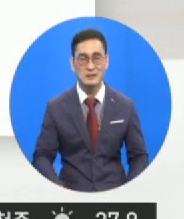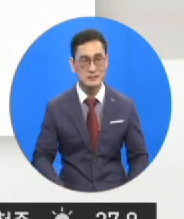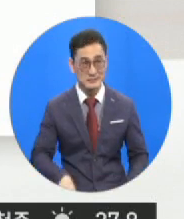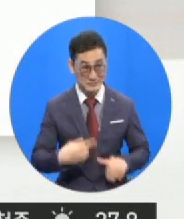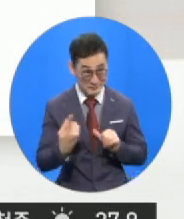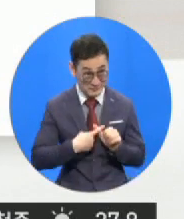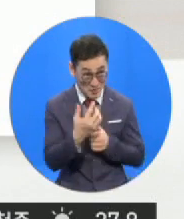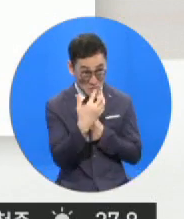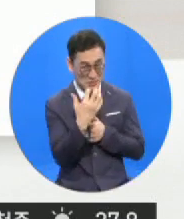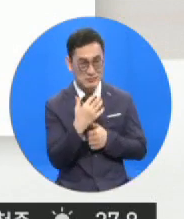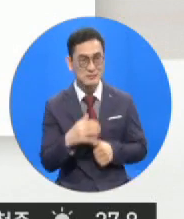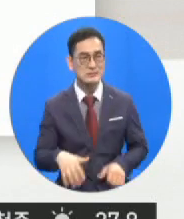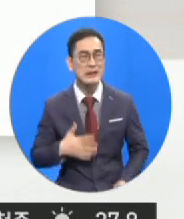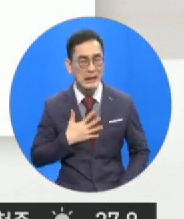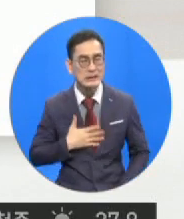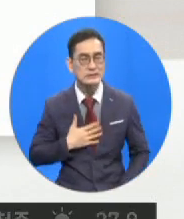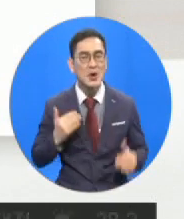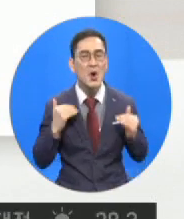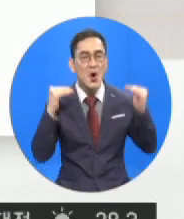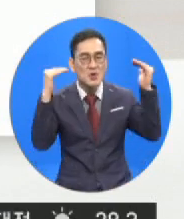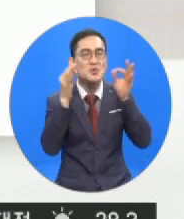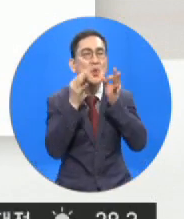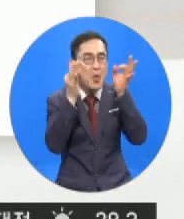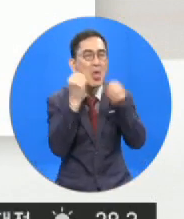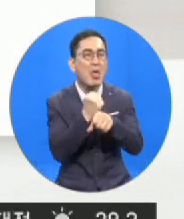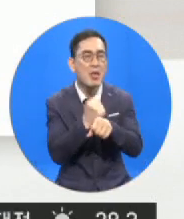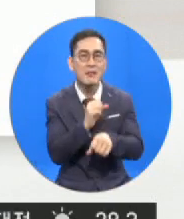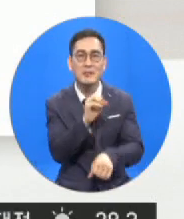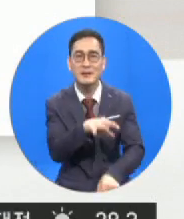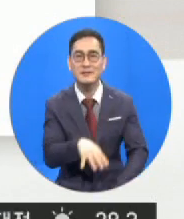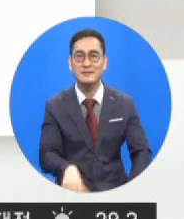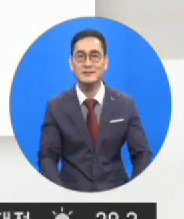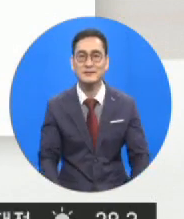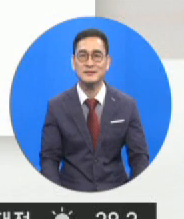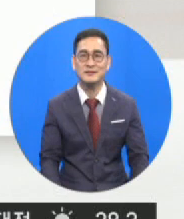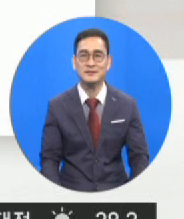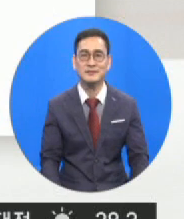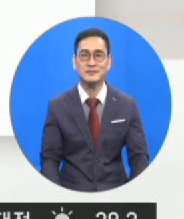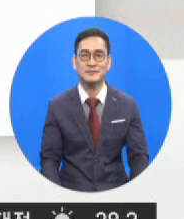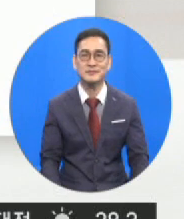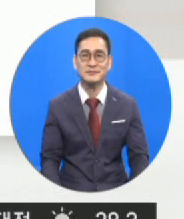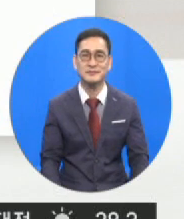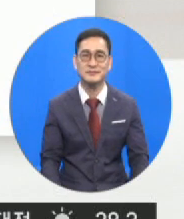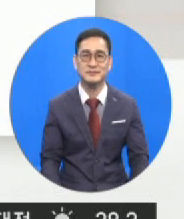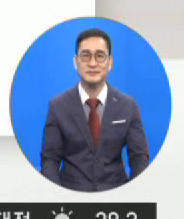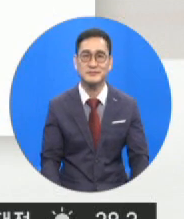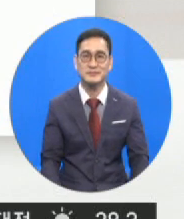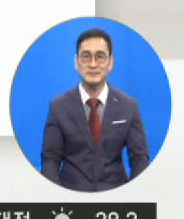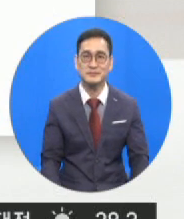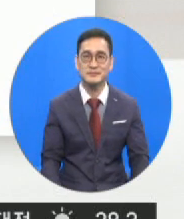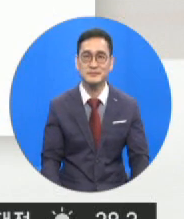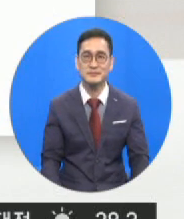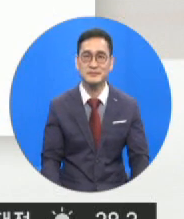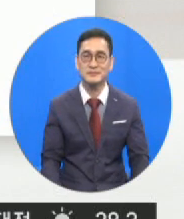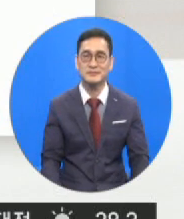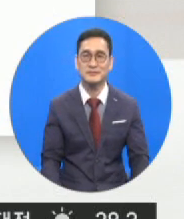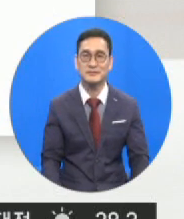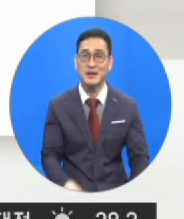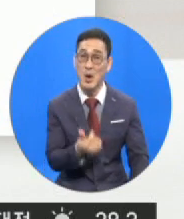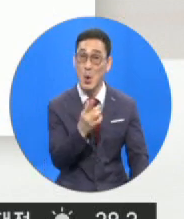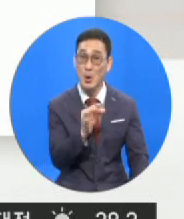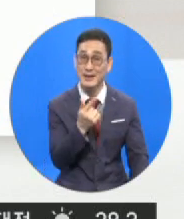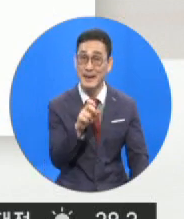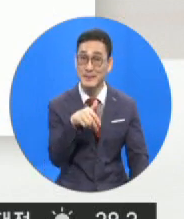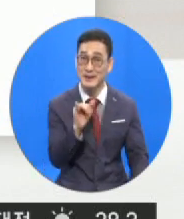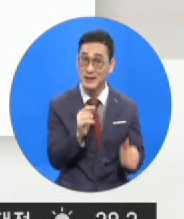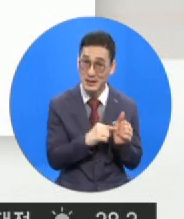들도록 노력하겠다라고 받아쳤는데, 윤태곤 실장님, 홍남기 총리가 이재명 지사에 대해서 굉장히 무책임한 발언이다라고 얘기했어요. 이거